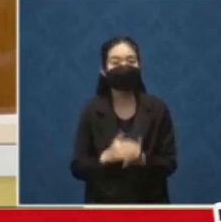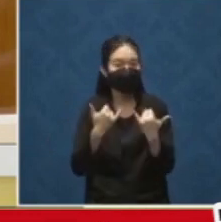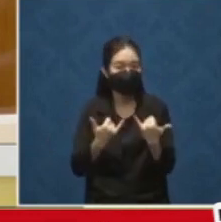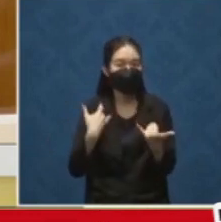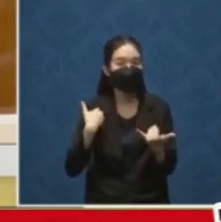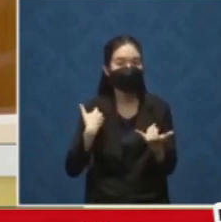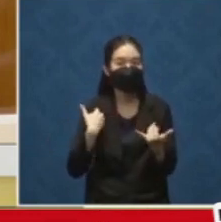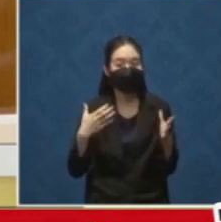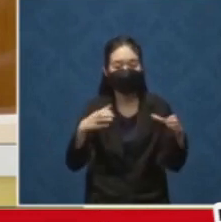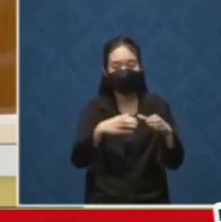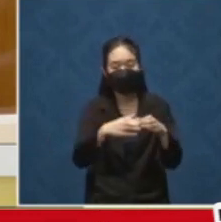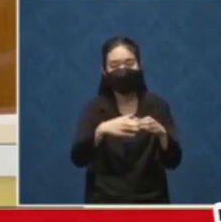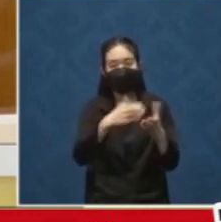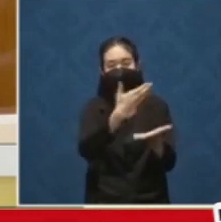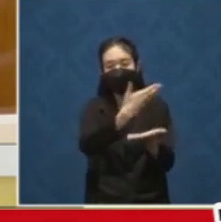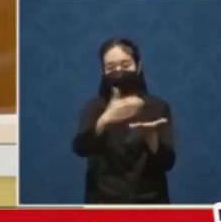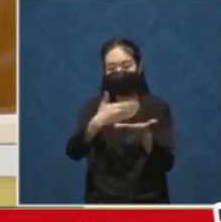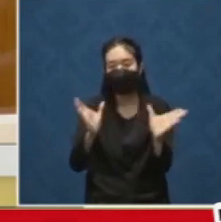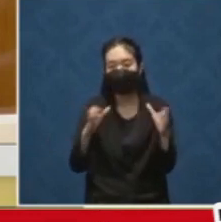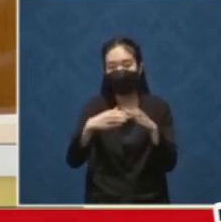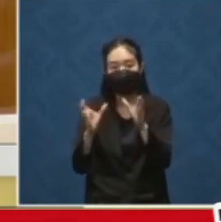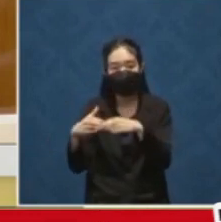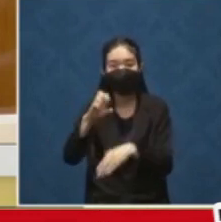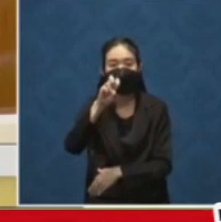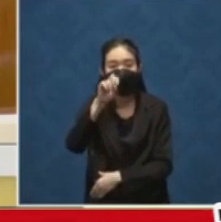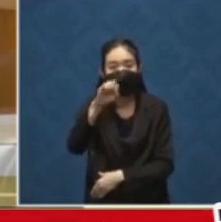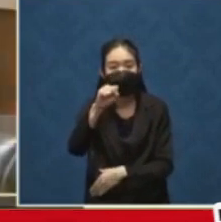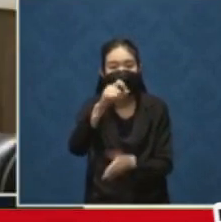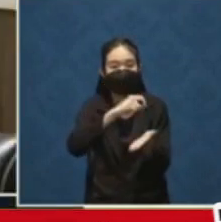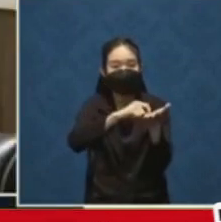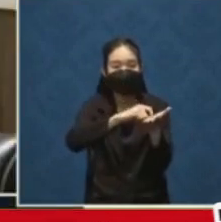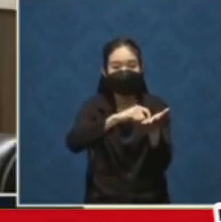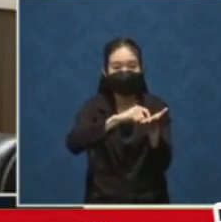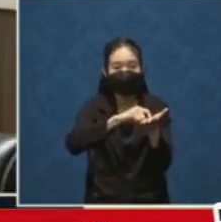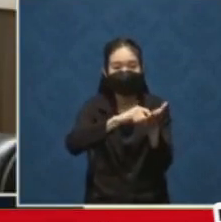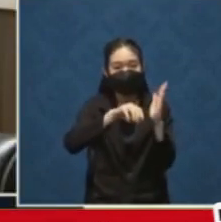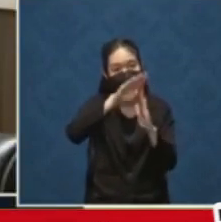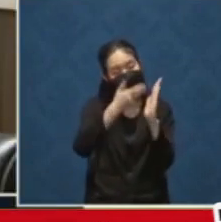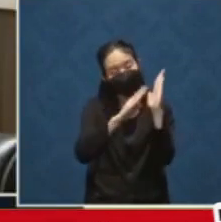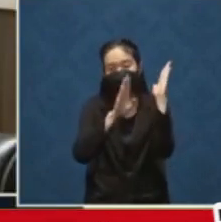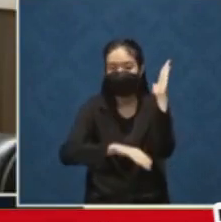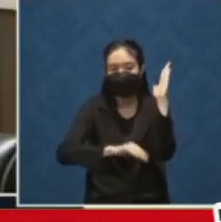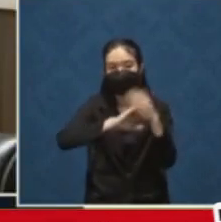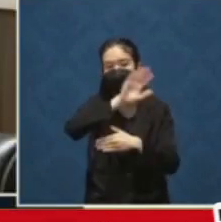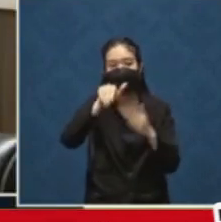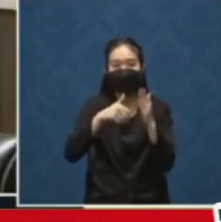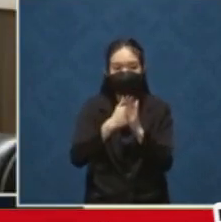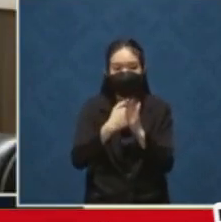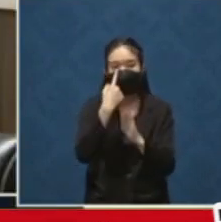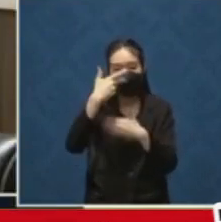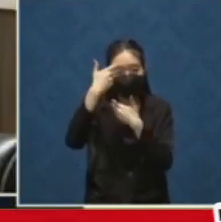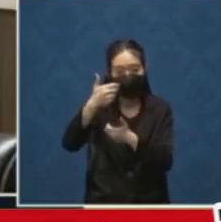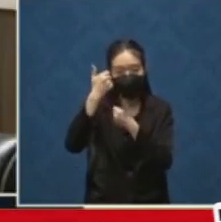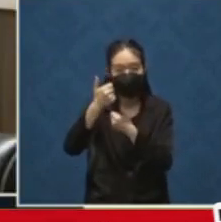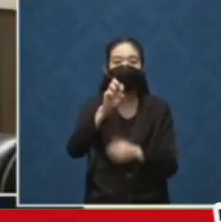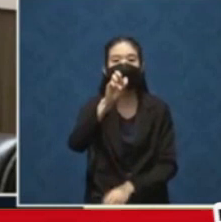ของผหงชาตกเลยมีการแ่งไปสอบข้อเขียนในทกภาคผู้ที่ให้ความสรวกกัผู้ท